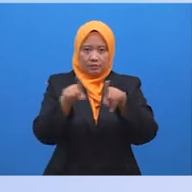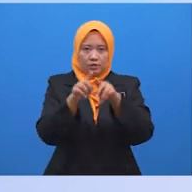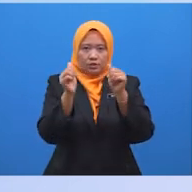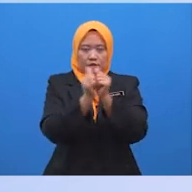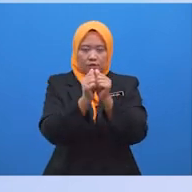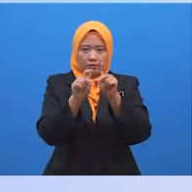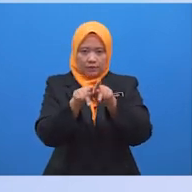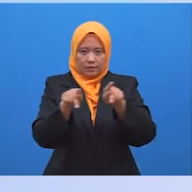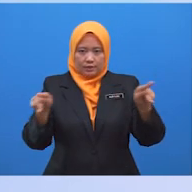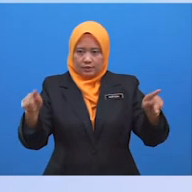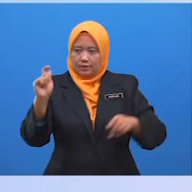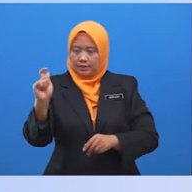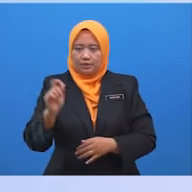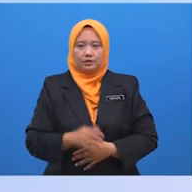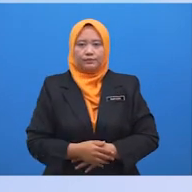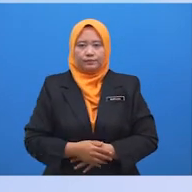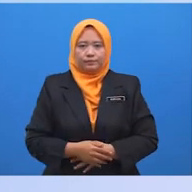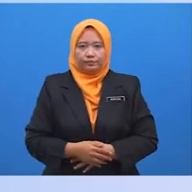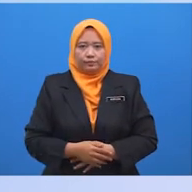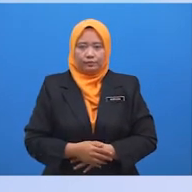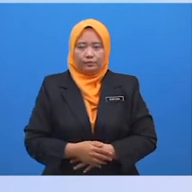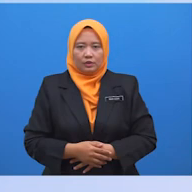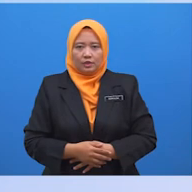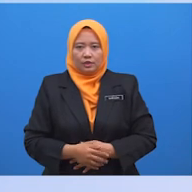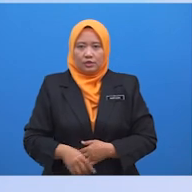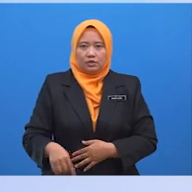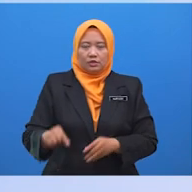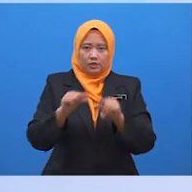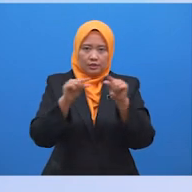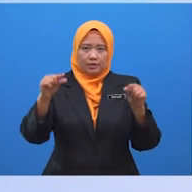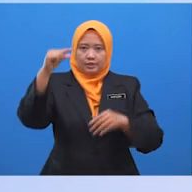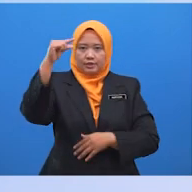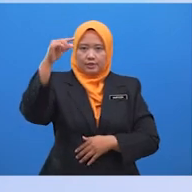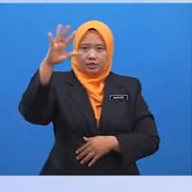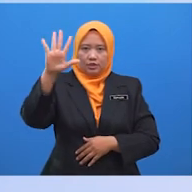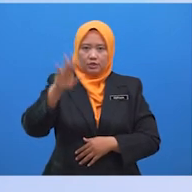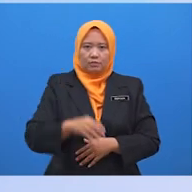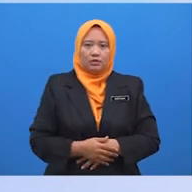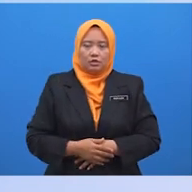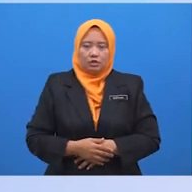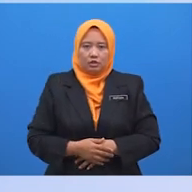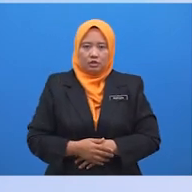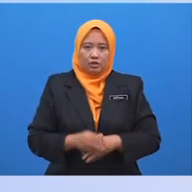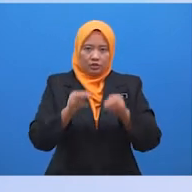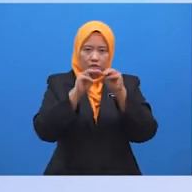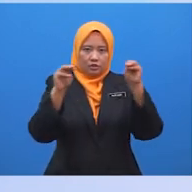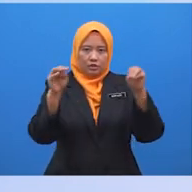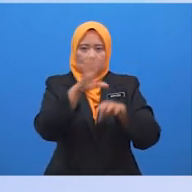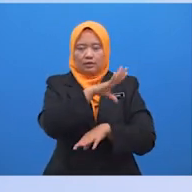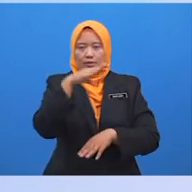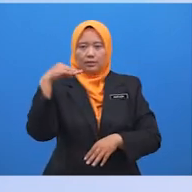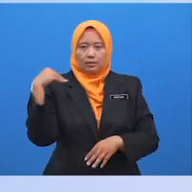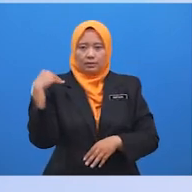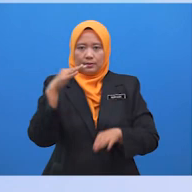paksi X. Manakala garis lurus G5 berkecerunan tidak